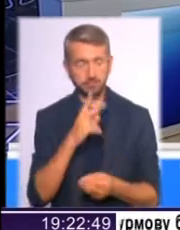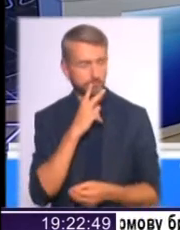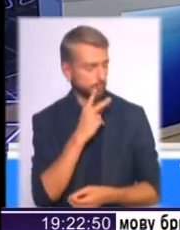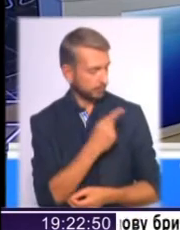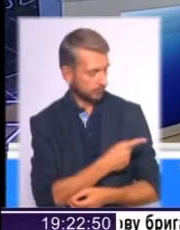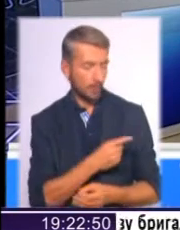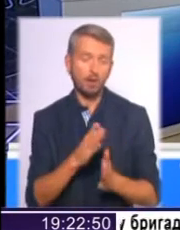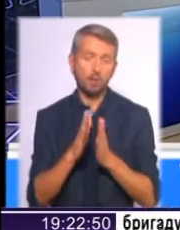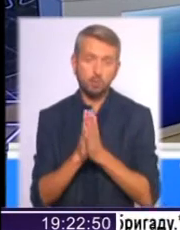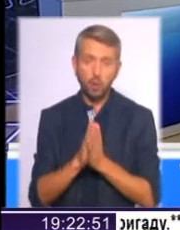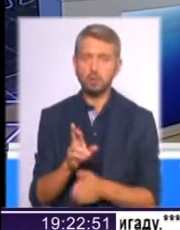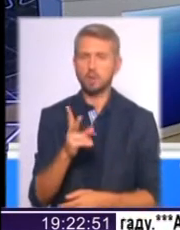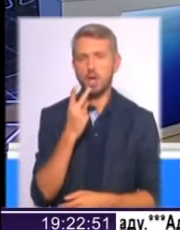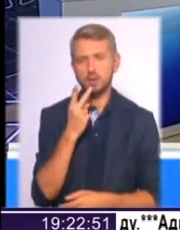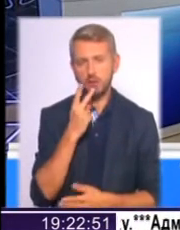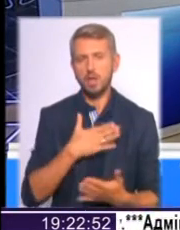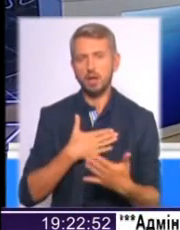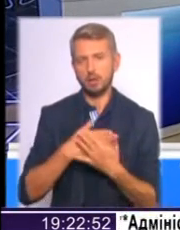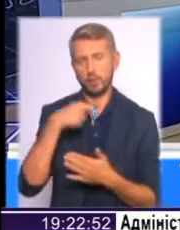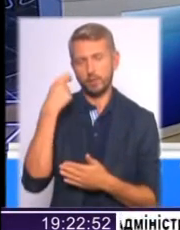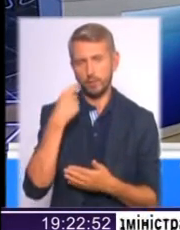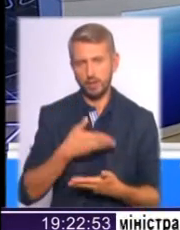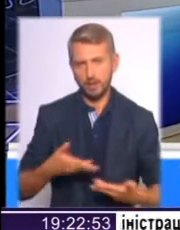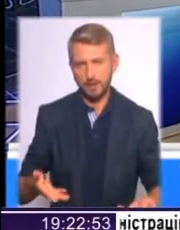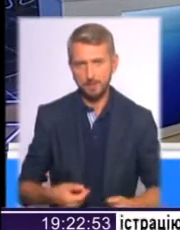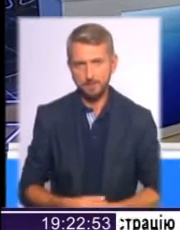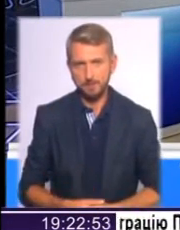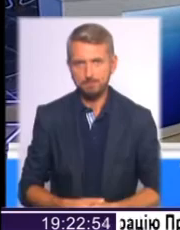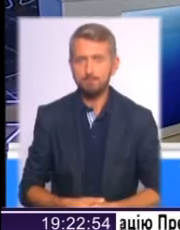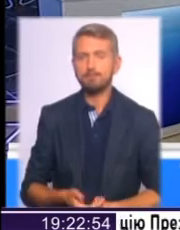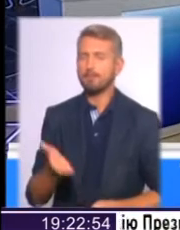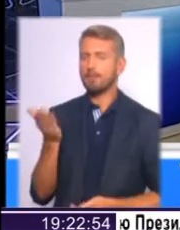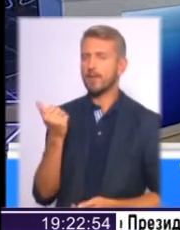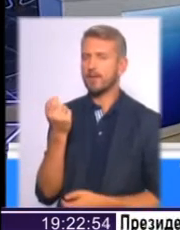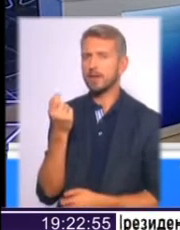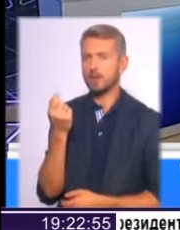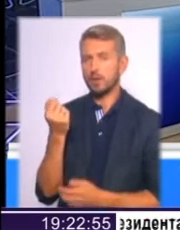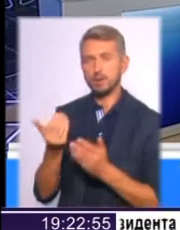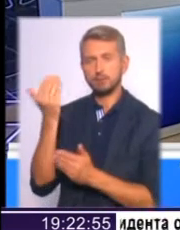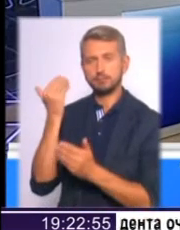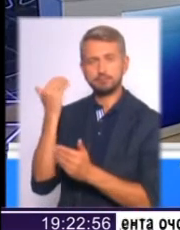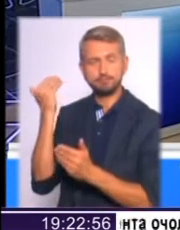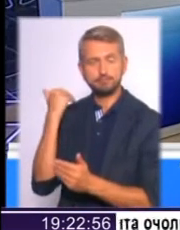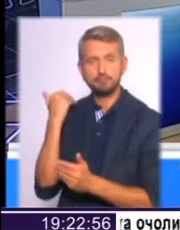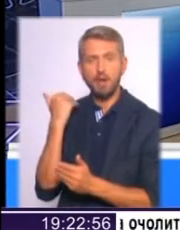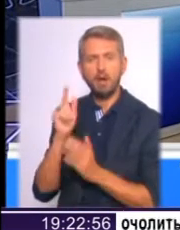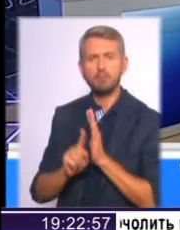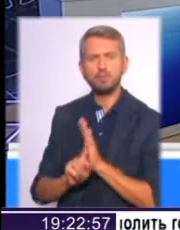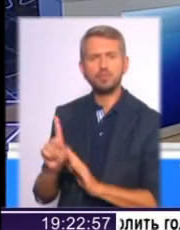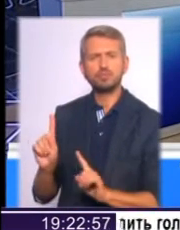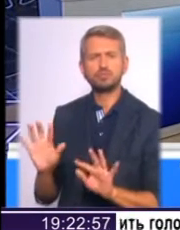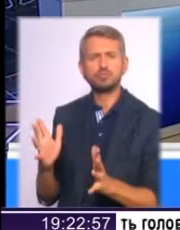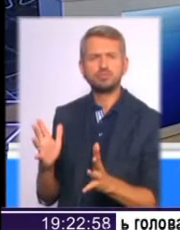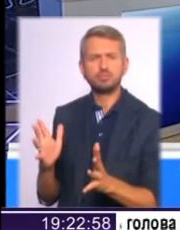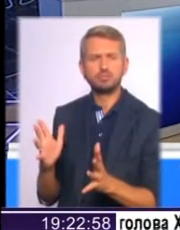активно долучайтеся до нашої дискусії. Давайте трошки, може, так, ретроспективку таку. З чого все це почалося, оцей